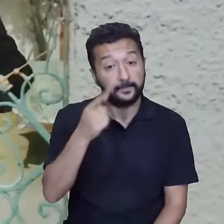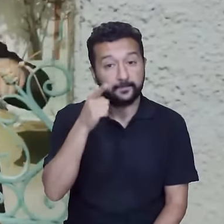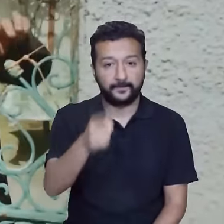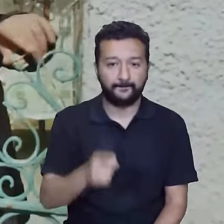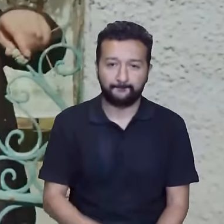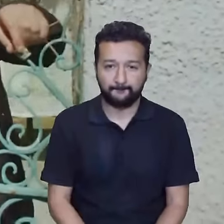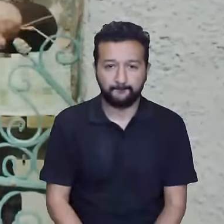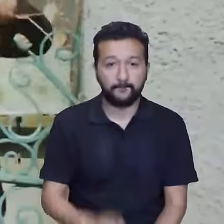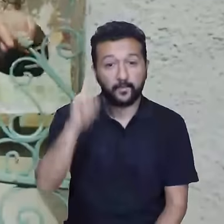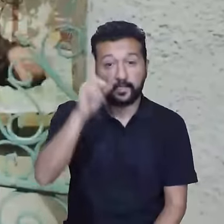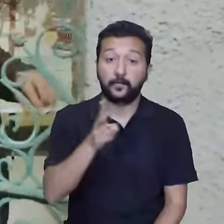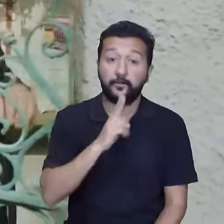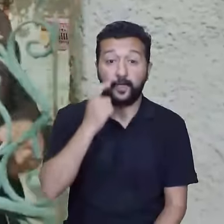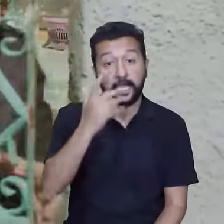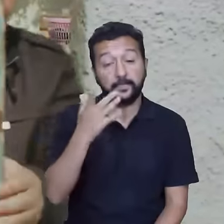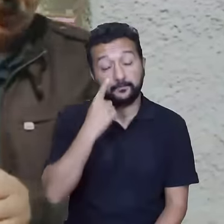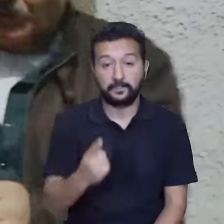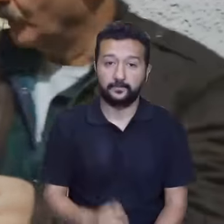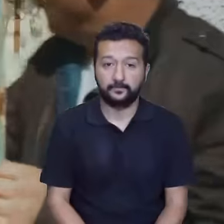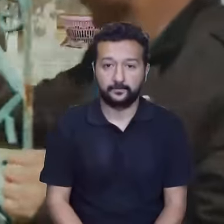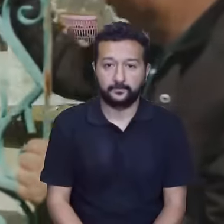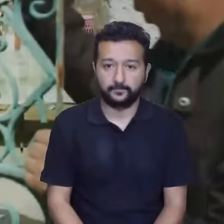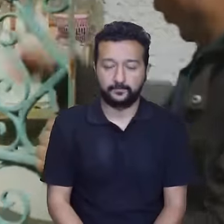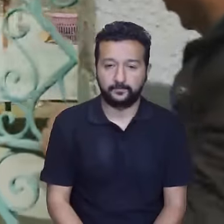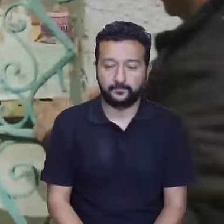bakalım. Allah sonumuzu hayretsin.